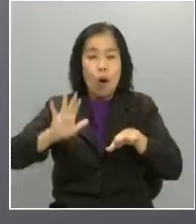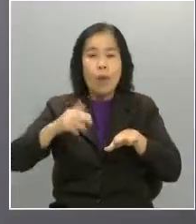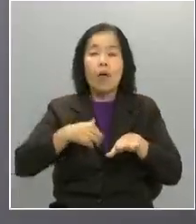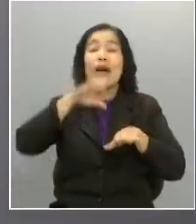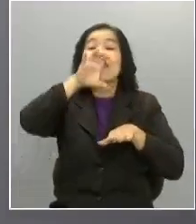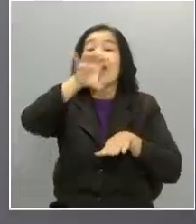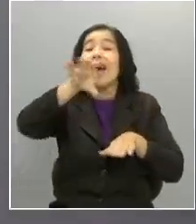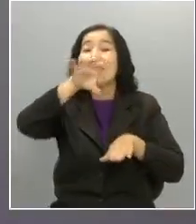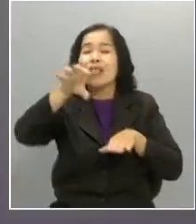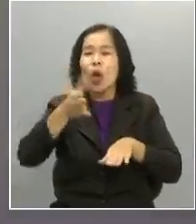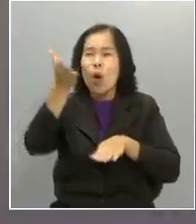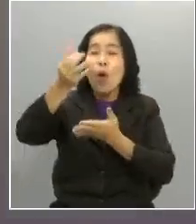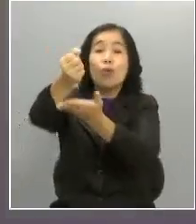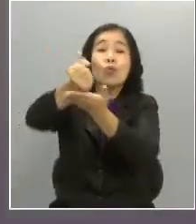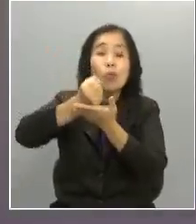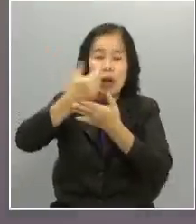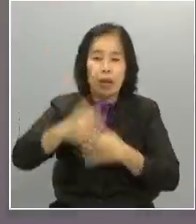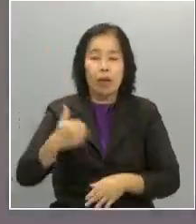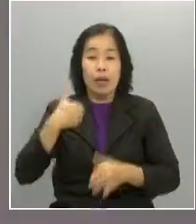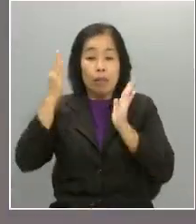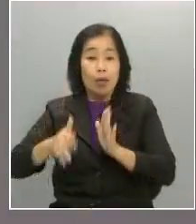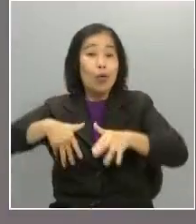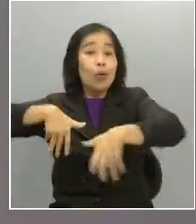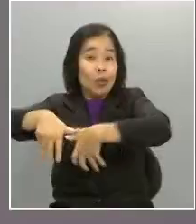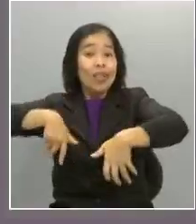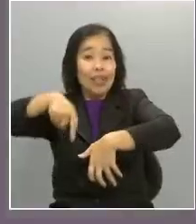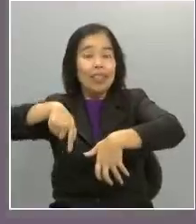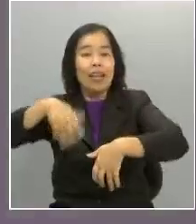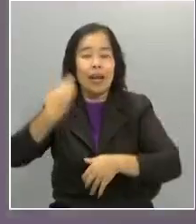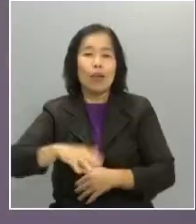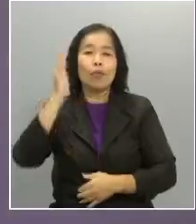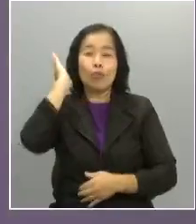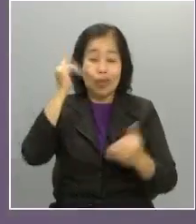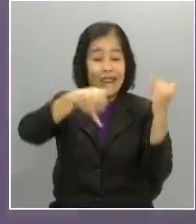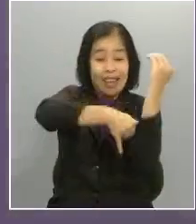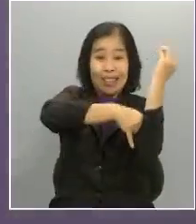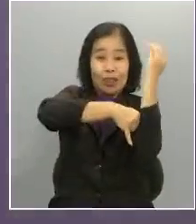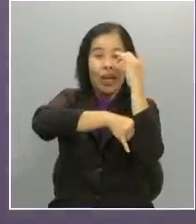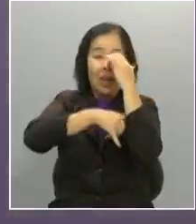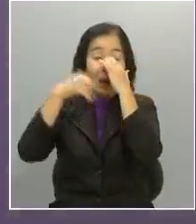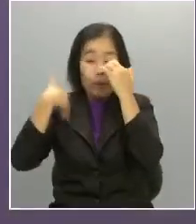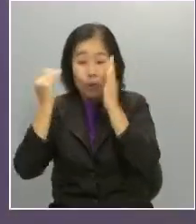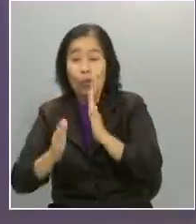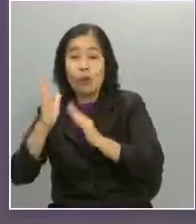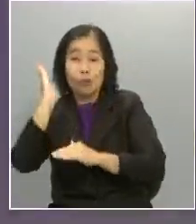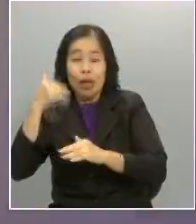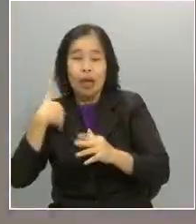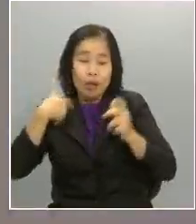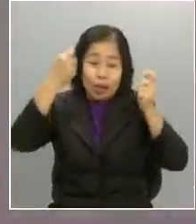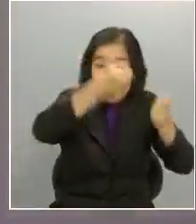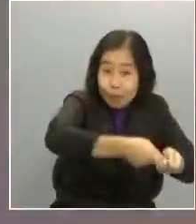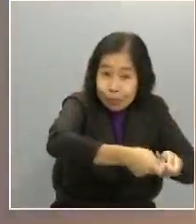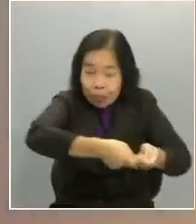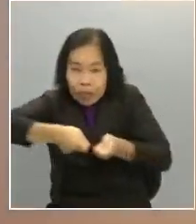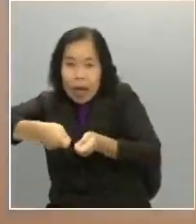อความช่วยเหลือแล้วจะเห็นว่ามีพลเมืองดีน้องผู้ชายคนนี้เข้าไปช่วยแต่สุดท้ายเนี่ยพอดึงร่างของเด็กที่ติด